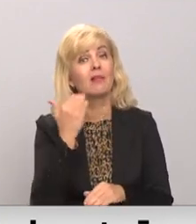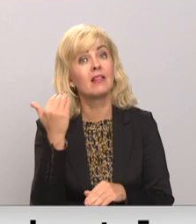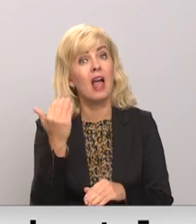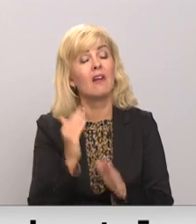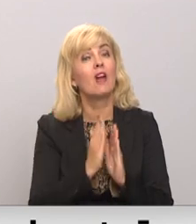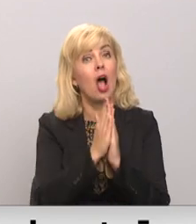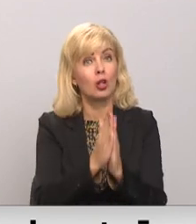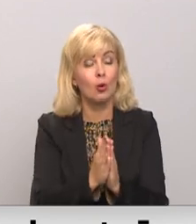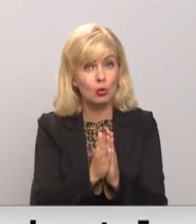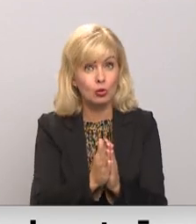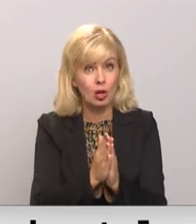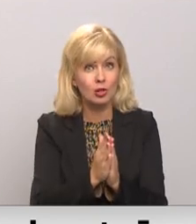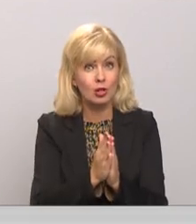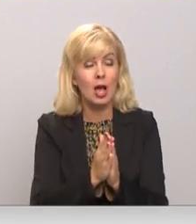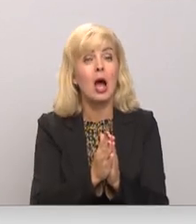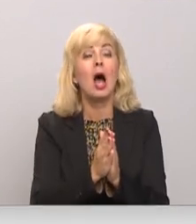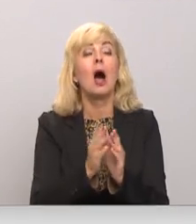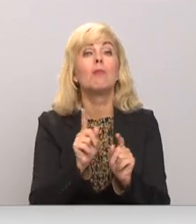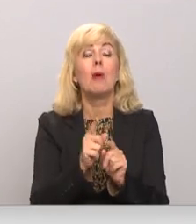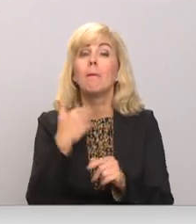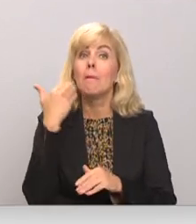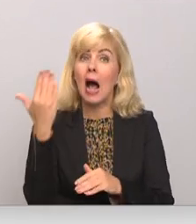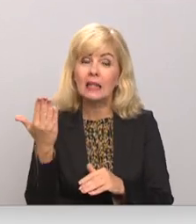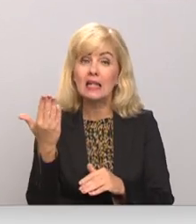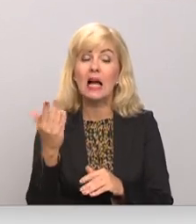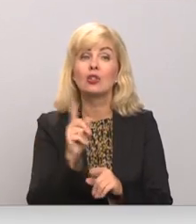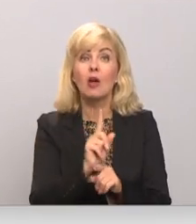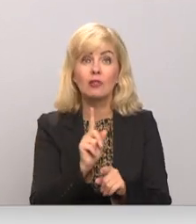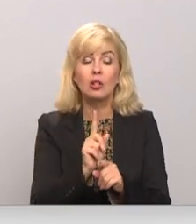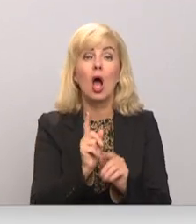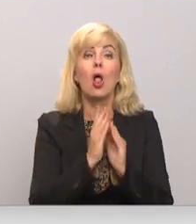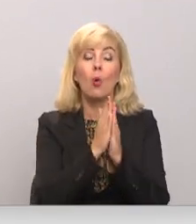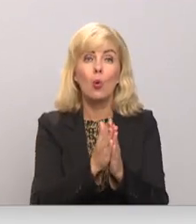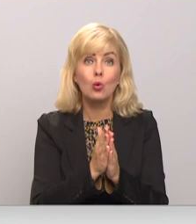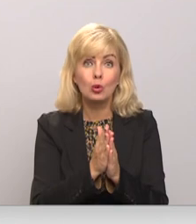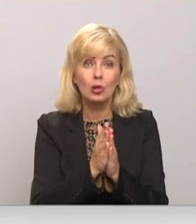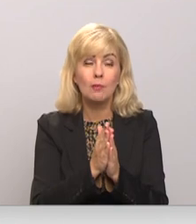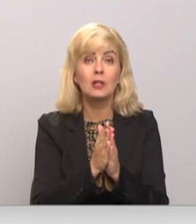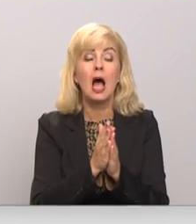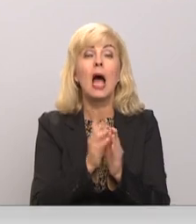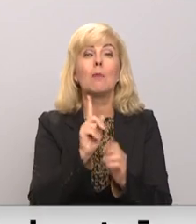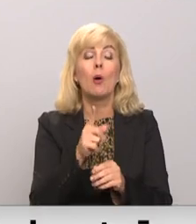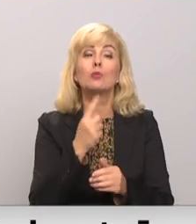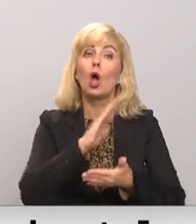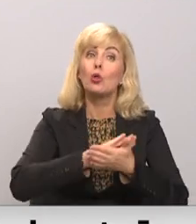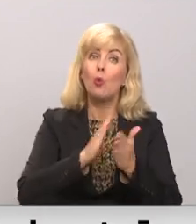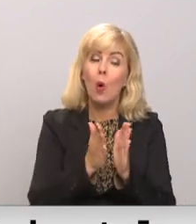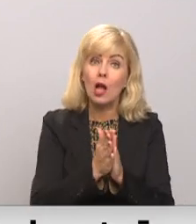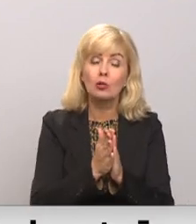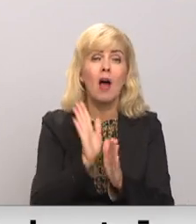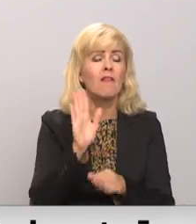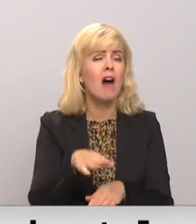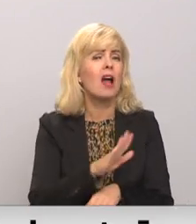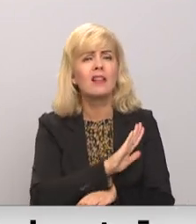Mēs ir tādas 11 apsastošanas un paļdis sīvom, kas sīt un lūdzās. Un mēs ir nūrlana tāda, ka var nebūt